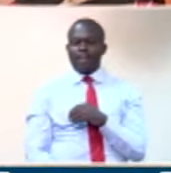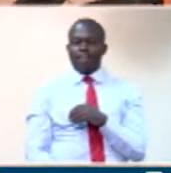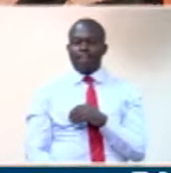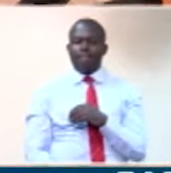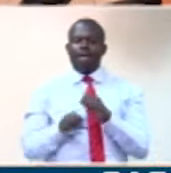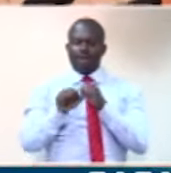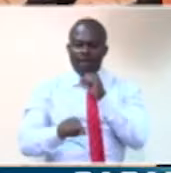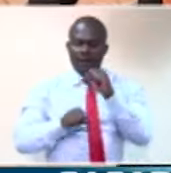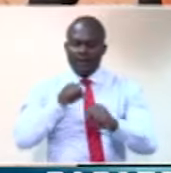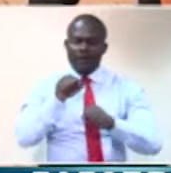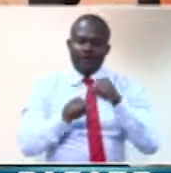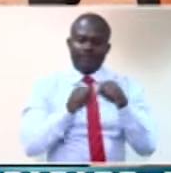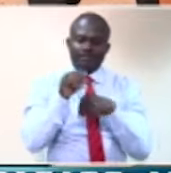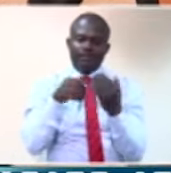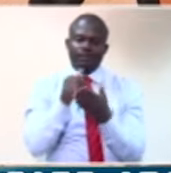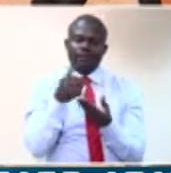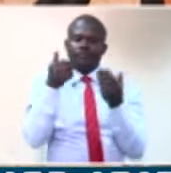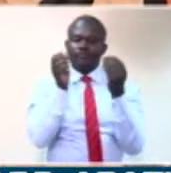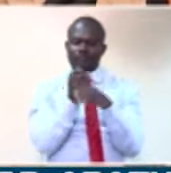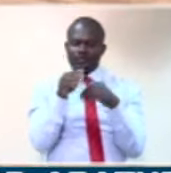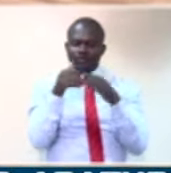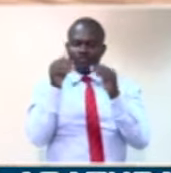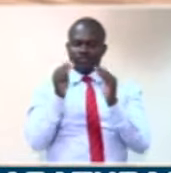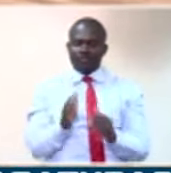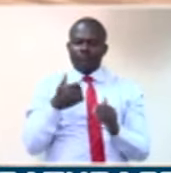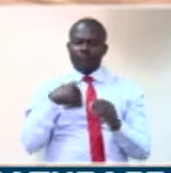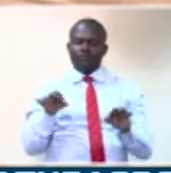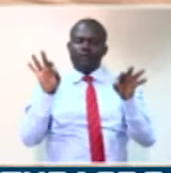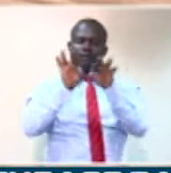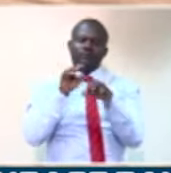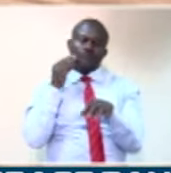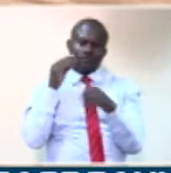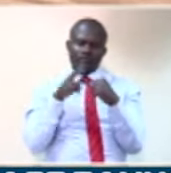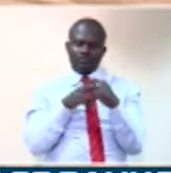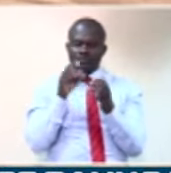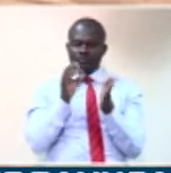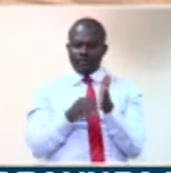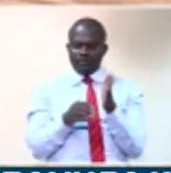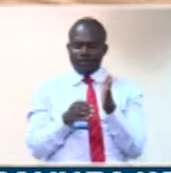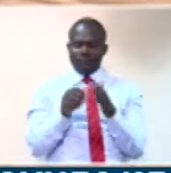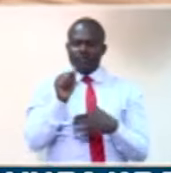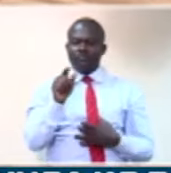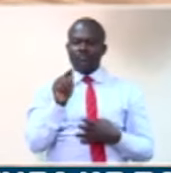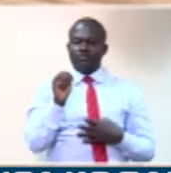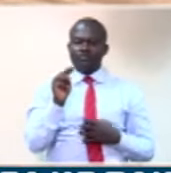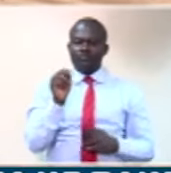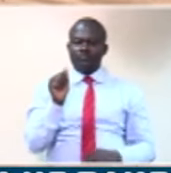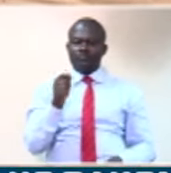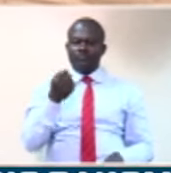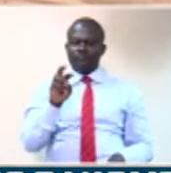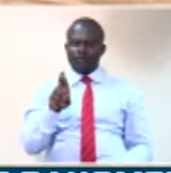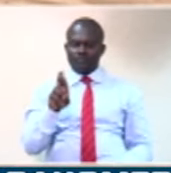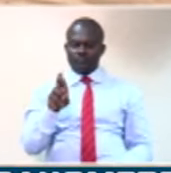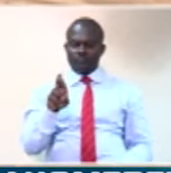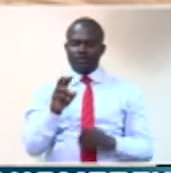Amagare yahawe aba bajyanama b'ubuhinzi akaba afite agaciro ka miliyoni 7.5. Akimana Latifa, Televiziyo